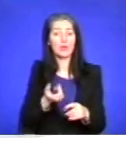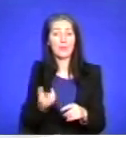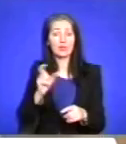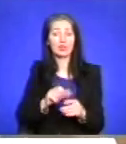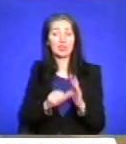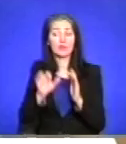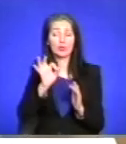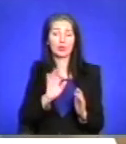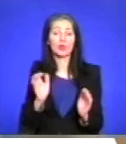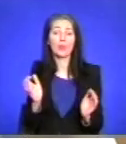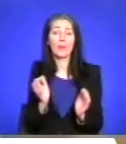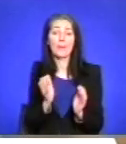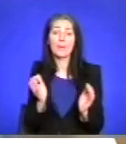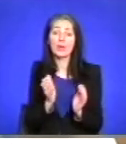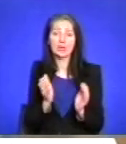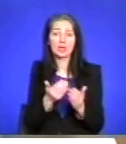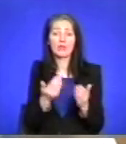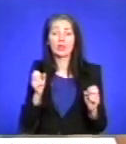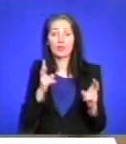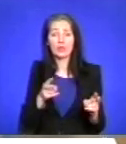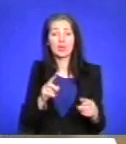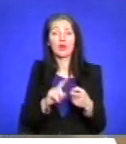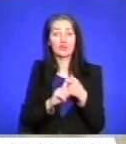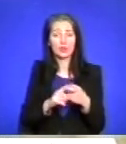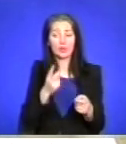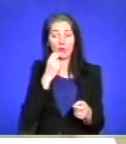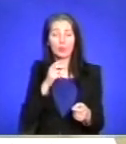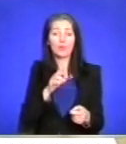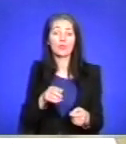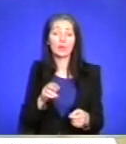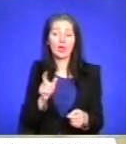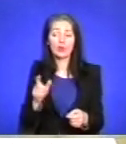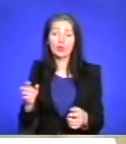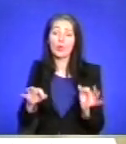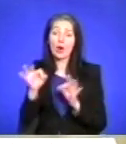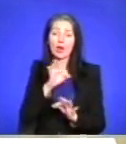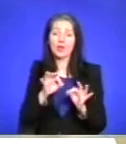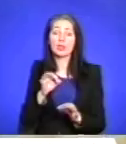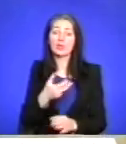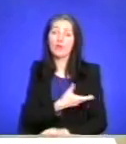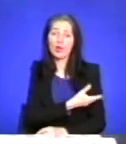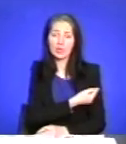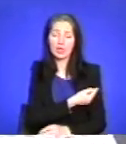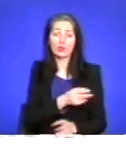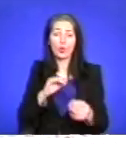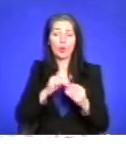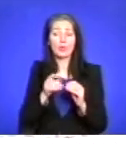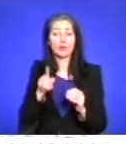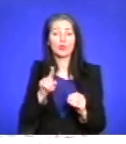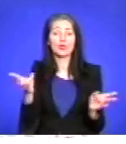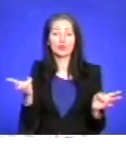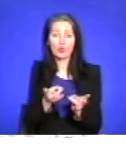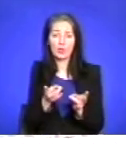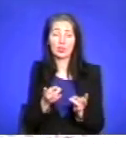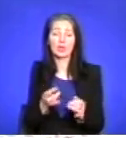від небезпечних вірусів грипу, жителям Тернопільщини радять вакцинуватися. Однак проблема в тому, що необхідні для цього